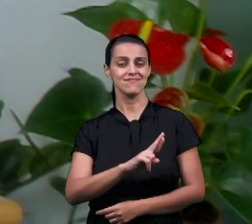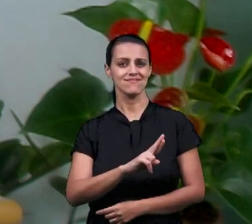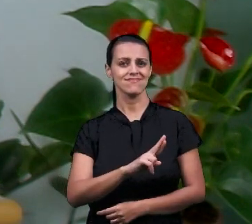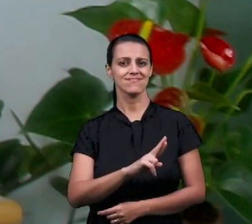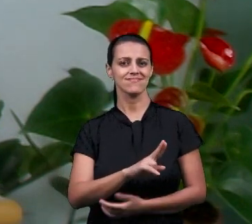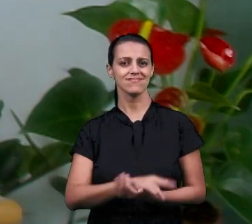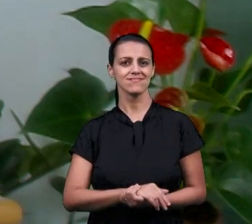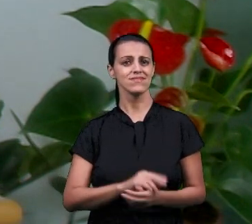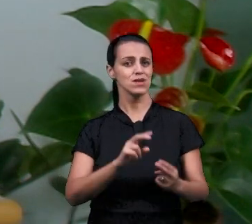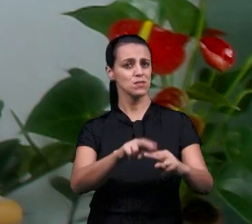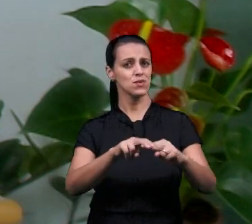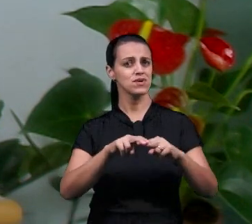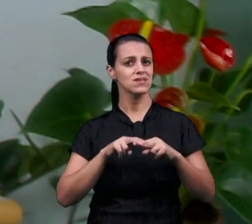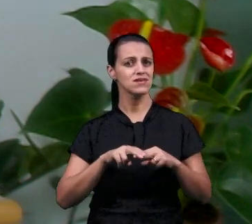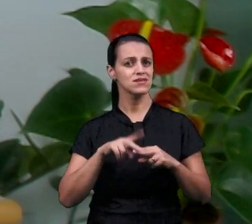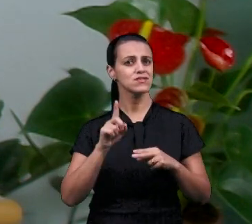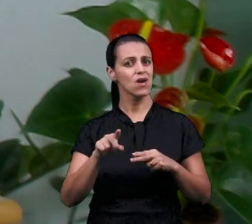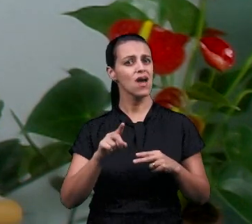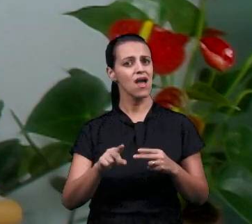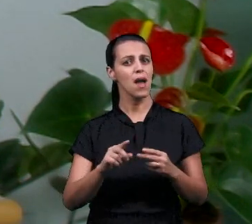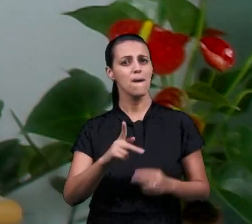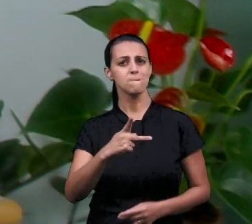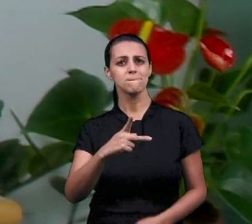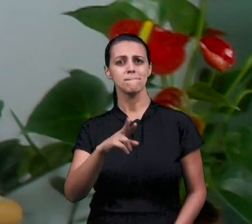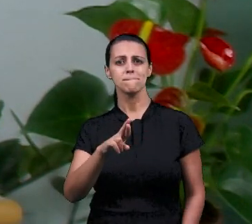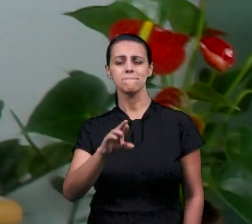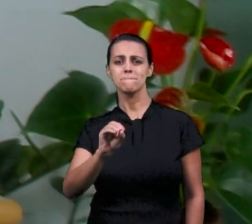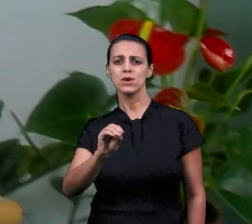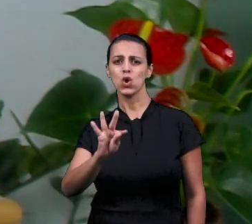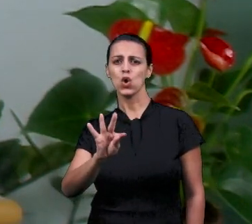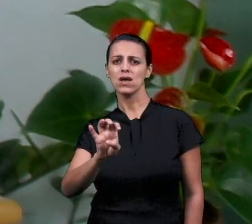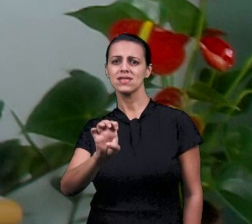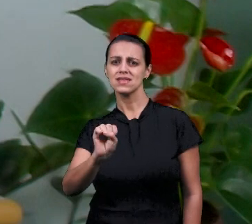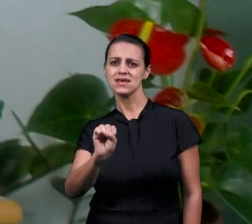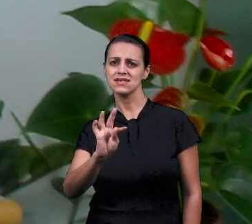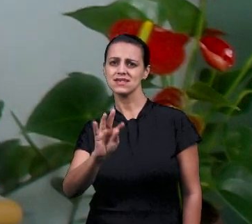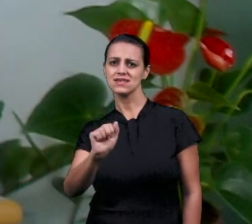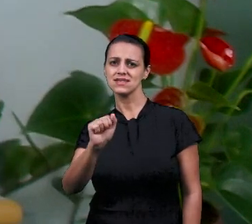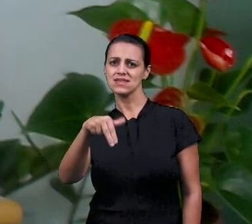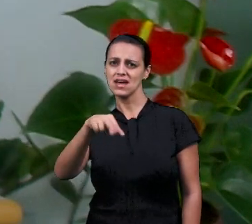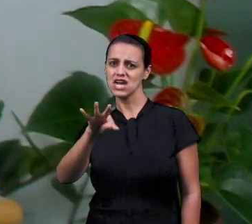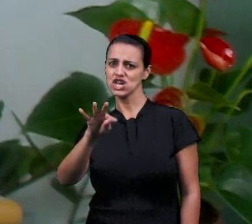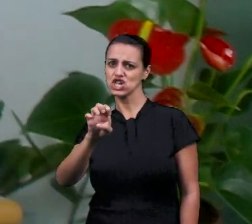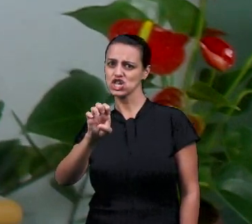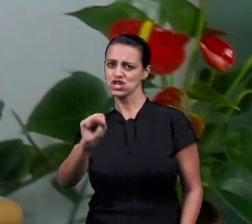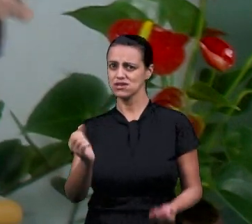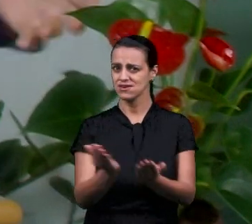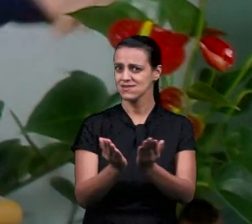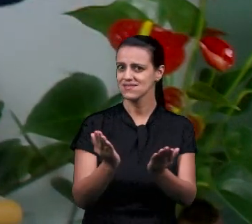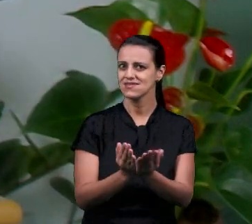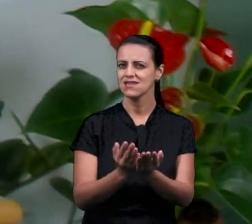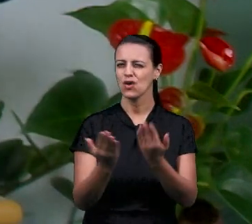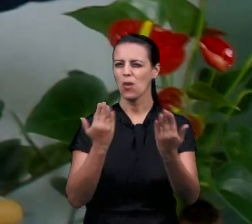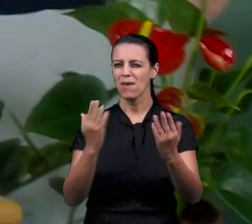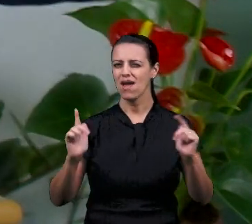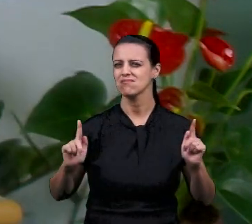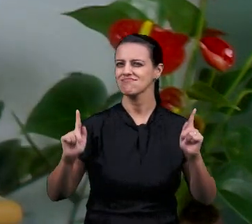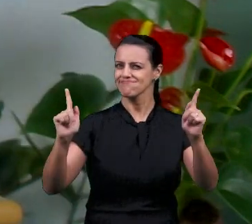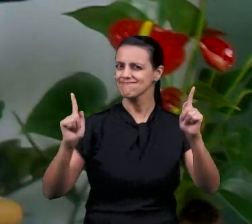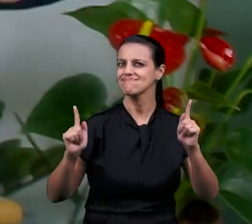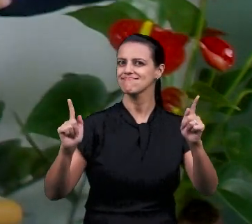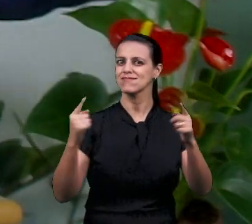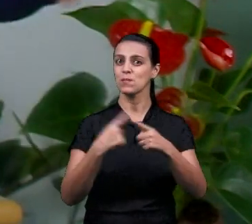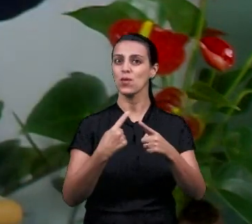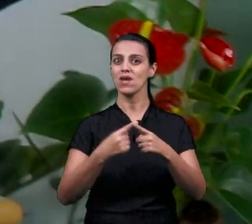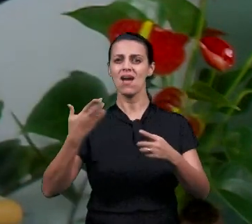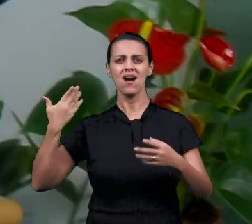nouvelle vie. C'est pour cela qu'ils sont appelés des protestants. Le protestantisme a protesté contre les erreurs,